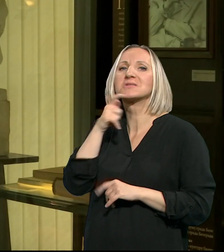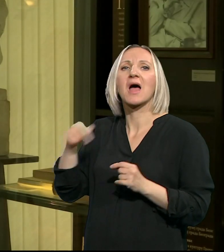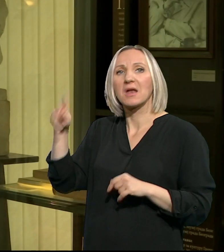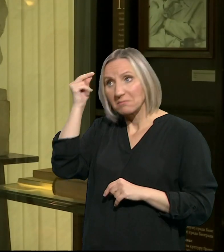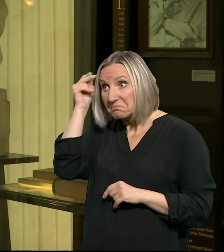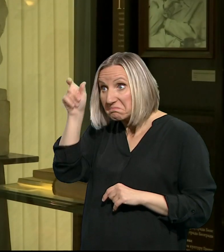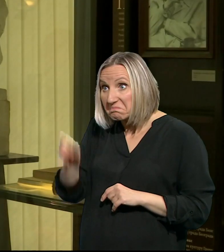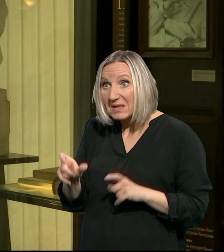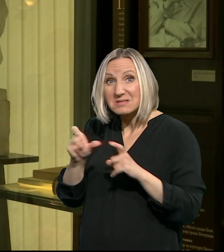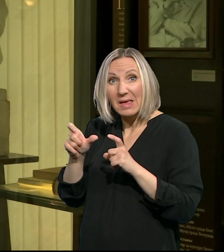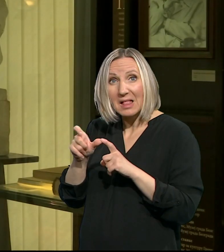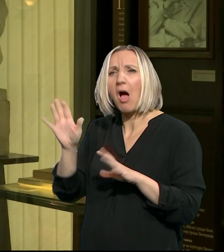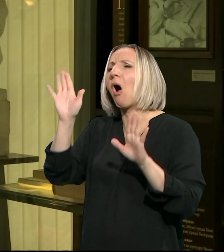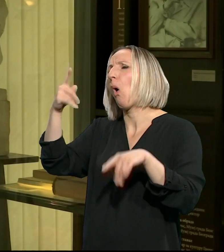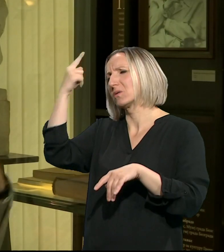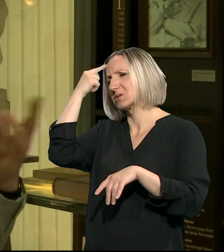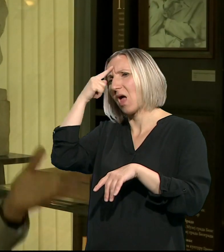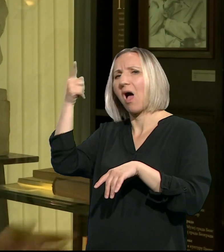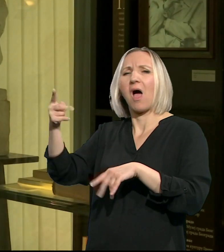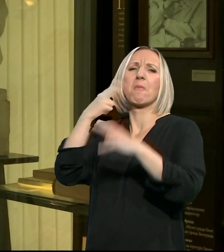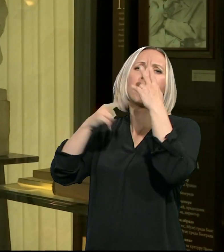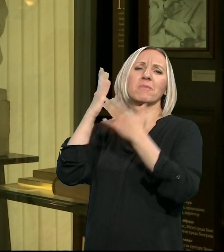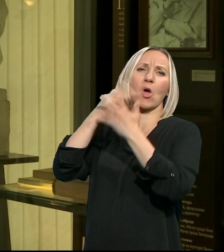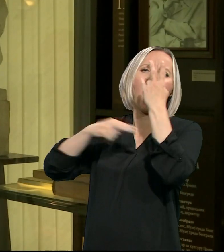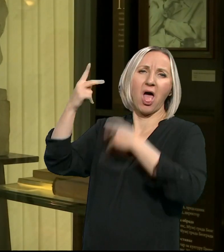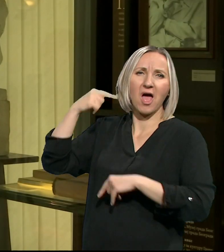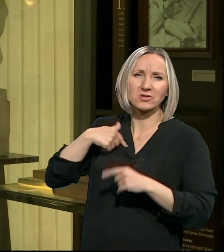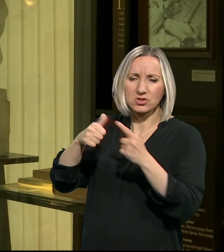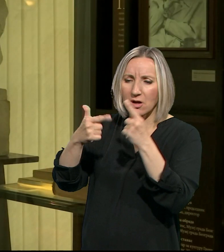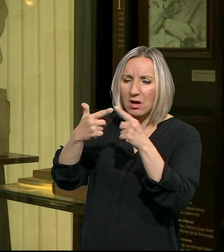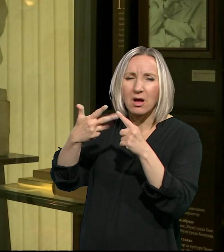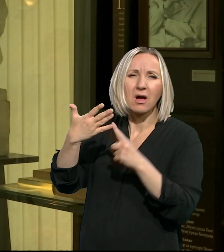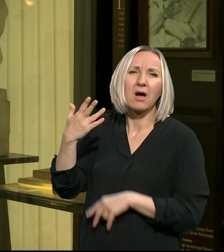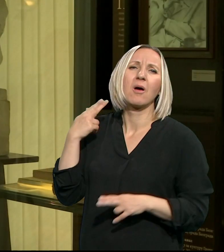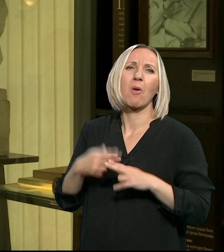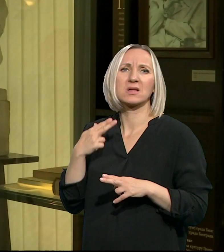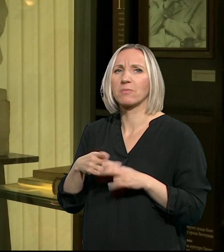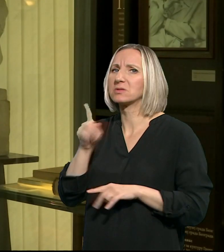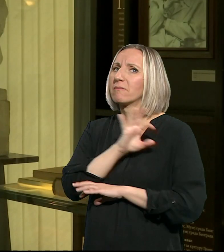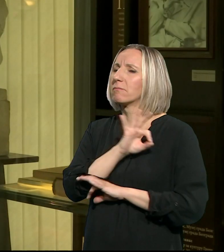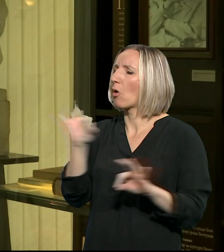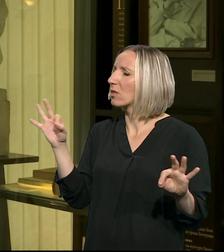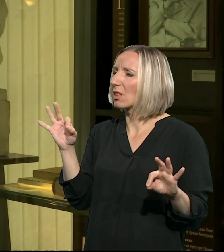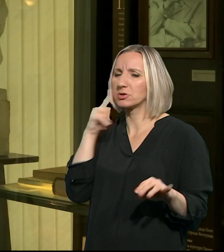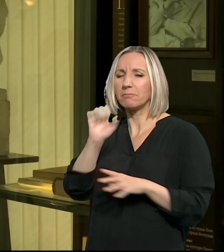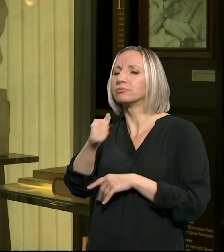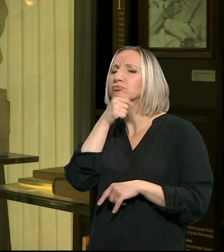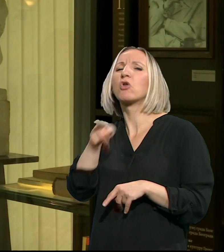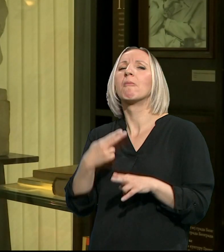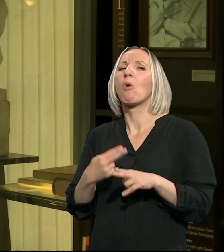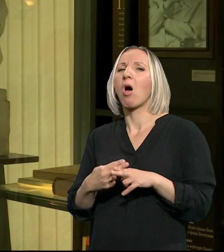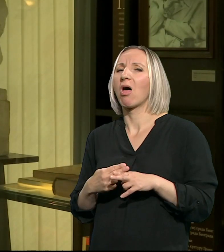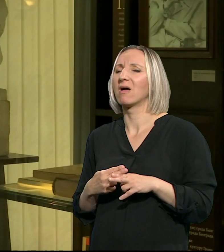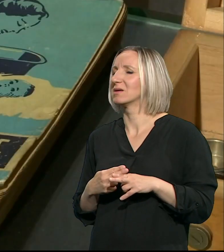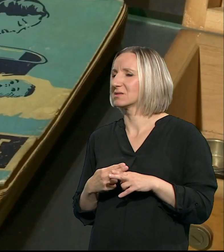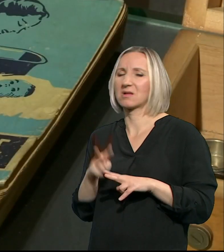možda sećaju, kako da ne, lečila je temenjaču, lečila od difterije, lečila... Izuzetan je bila dijagnostičar. Znači, kažu da je nije